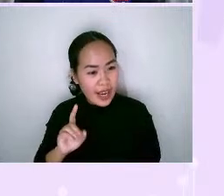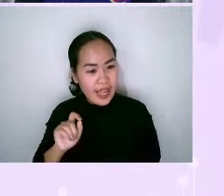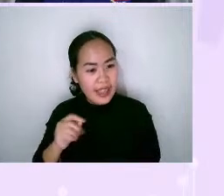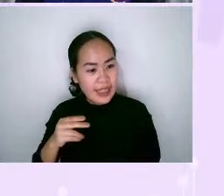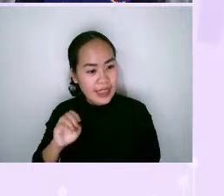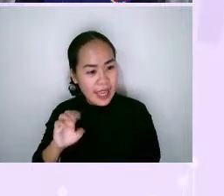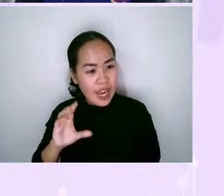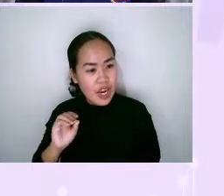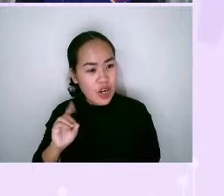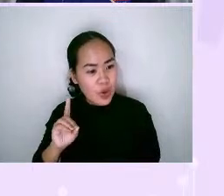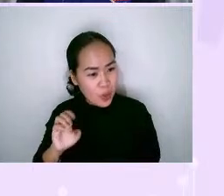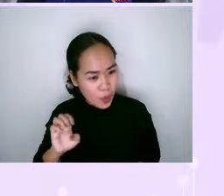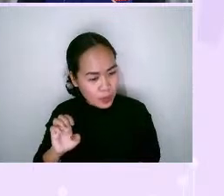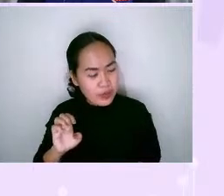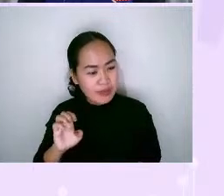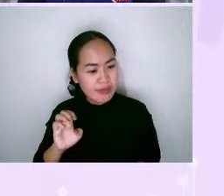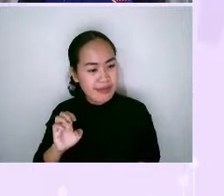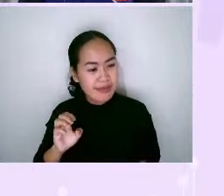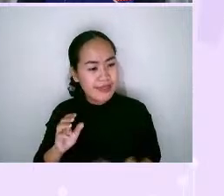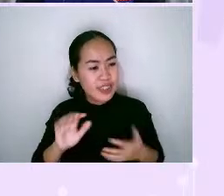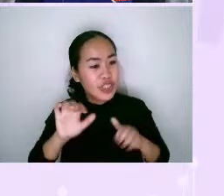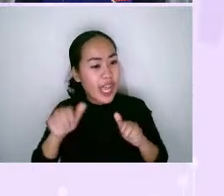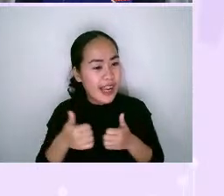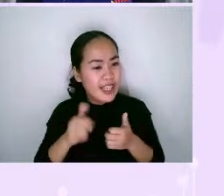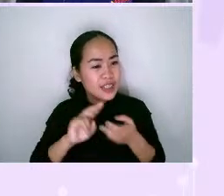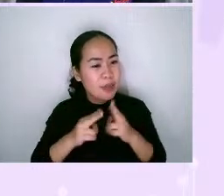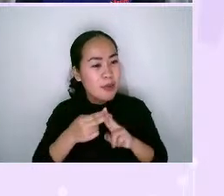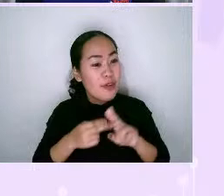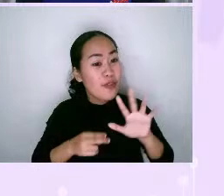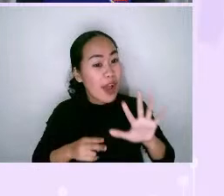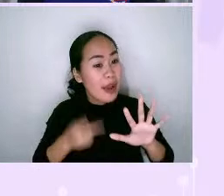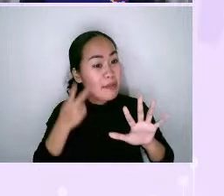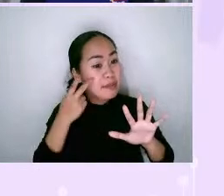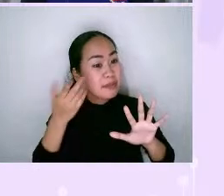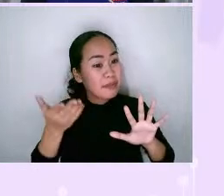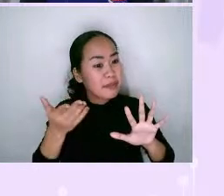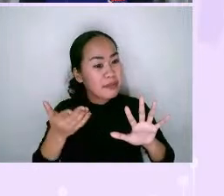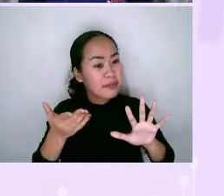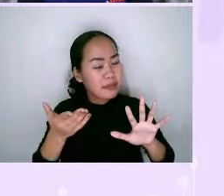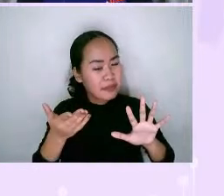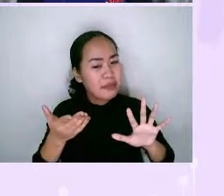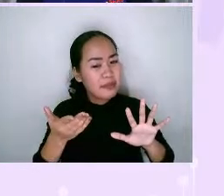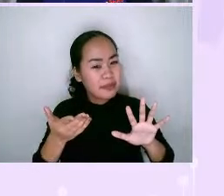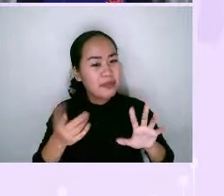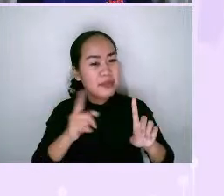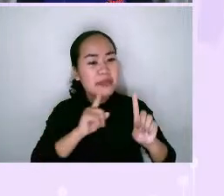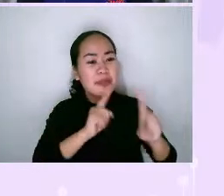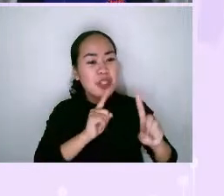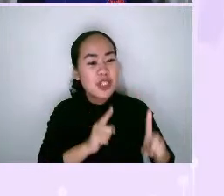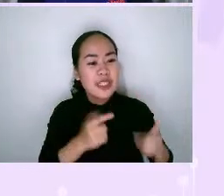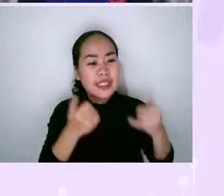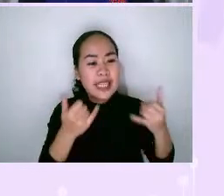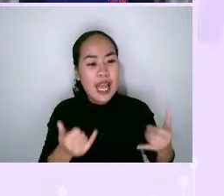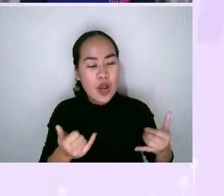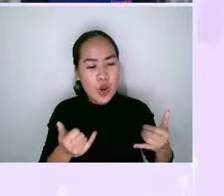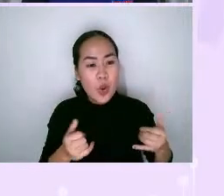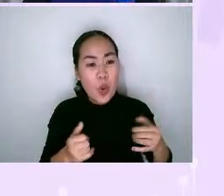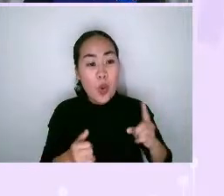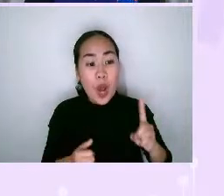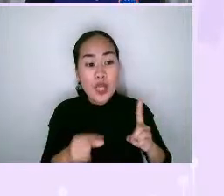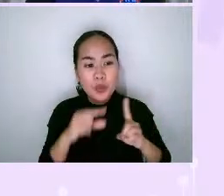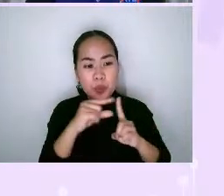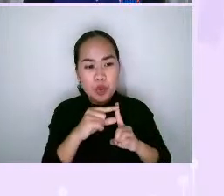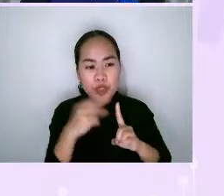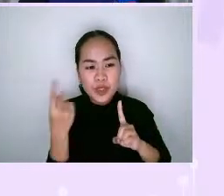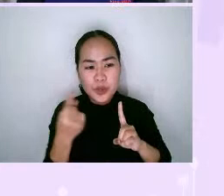5. Marker ready in 3, 2, 1, go. Ang clue po natin dito ay one word. One word lang po ang hinahanap